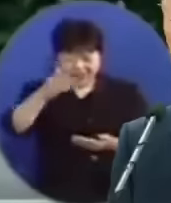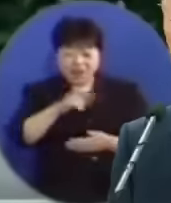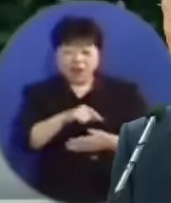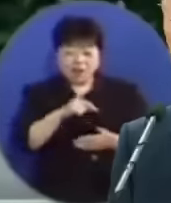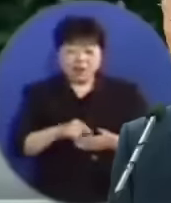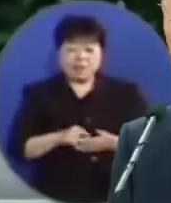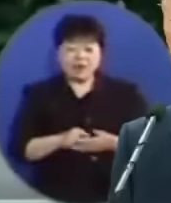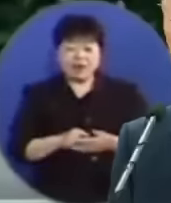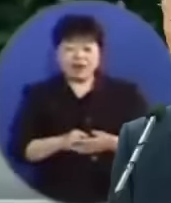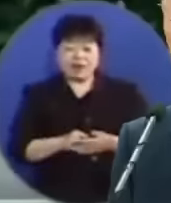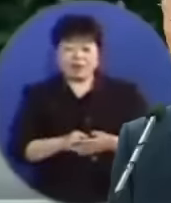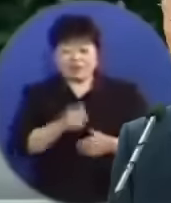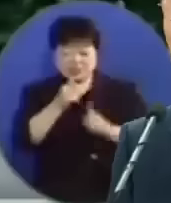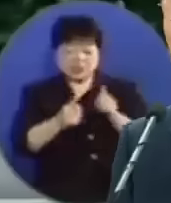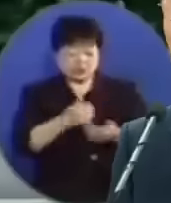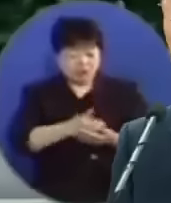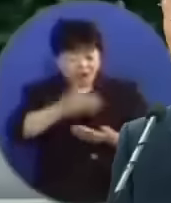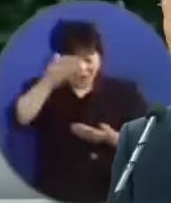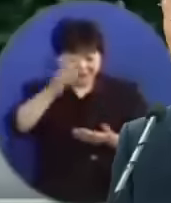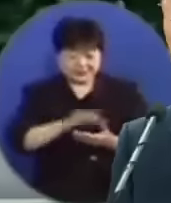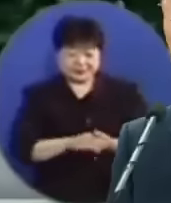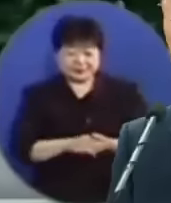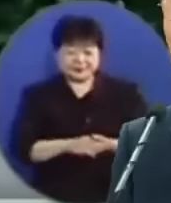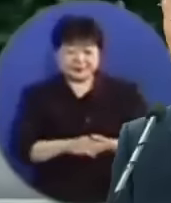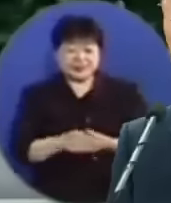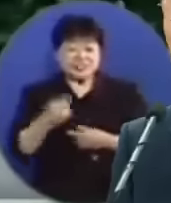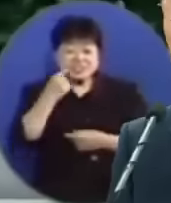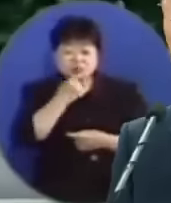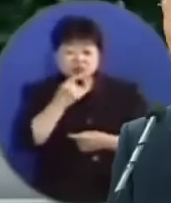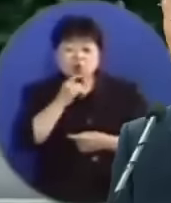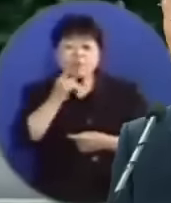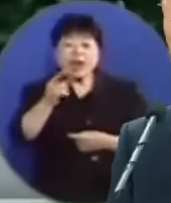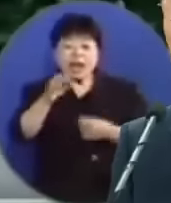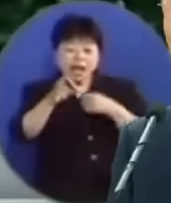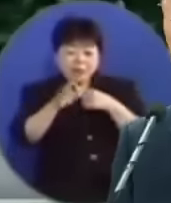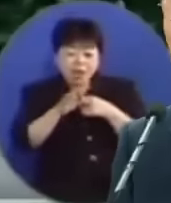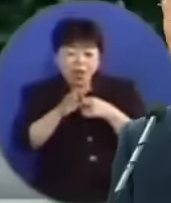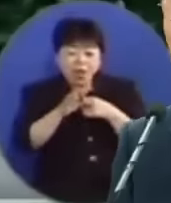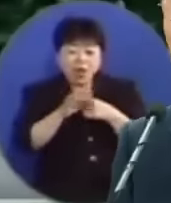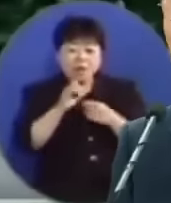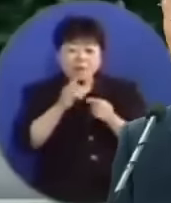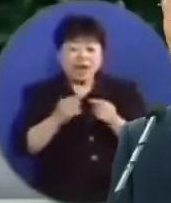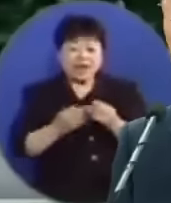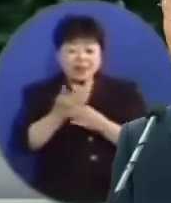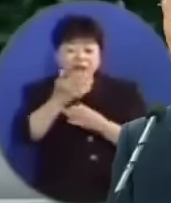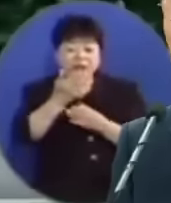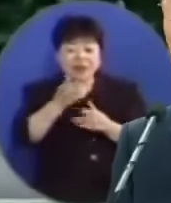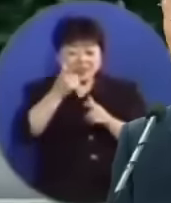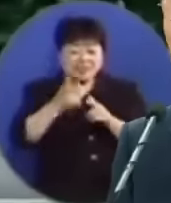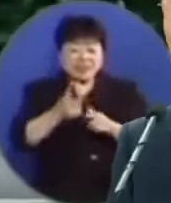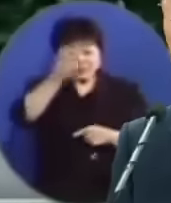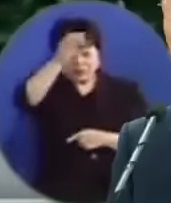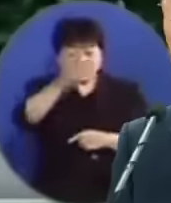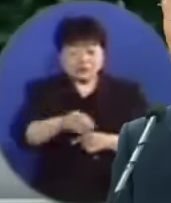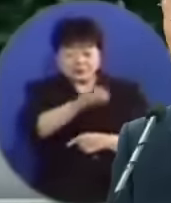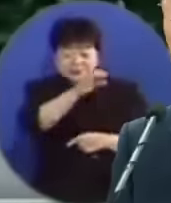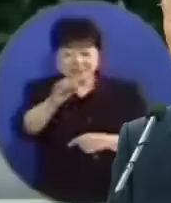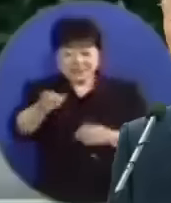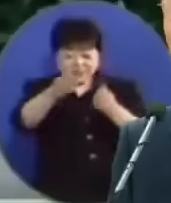마음에 시험이 된 것은 물러가라. 입술로서 말하면 말이 나가서 예수 십자가를